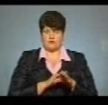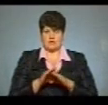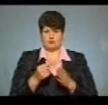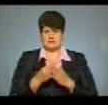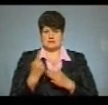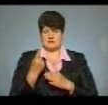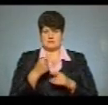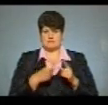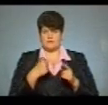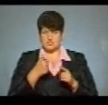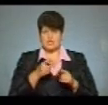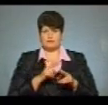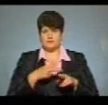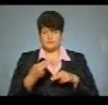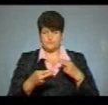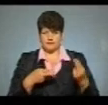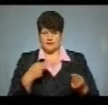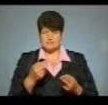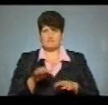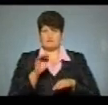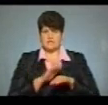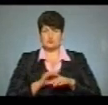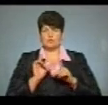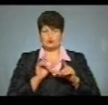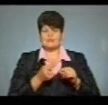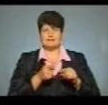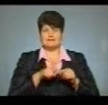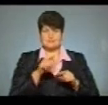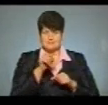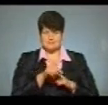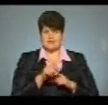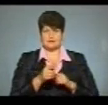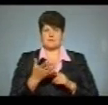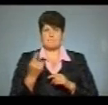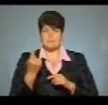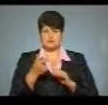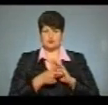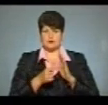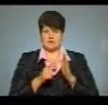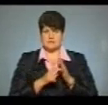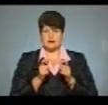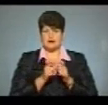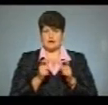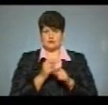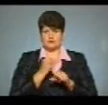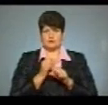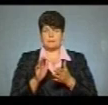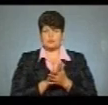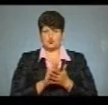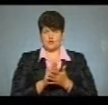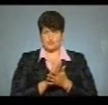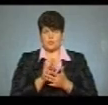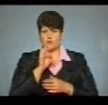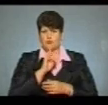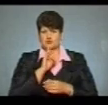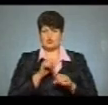півріччя. Їх компенсовуватимуть перевізникам за фактичний проїзд цих пільгових категорій. Першокласникам картку тернополянина виготовлятимуть безкоштовно. Поки що